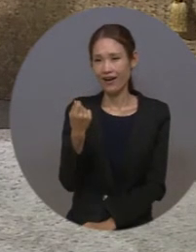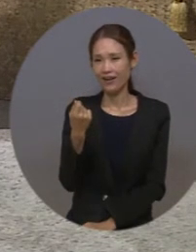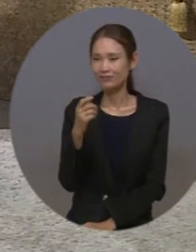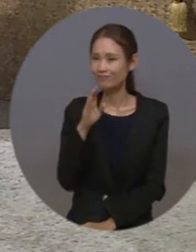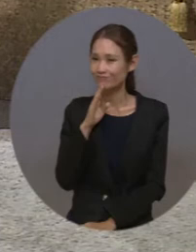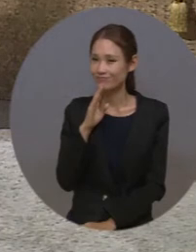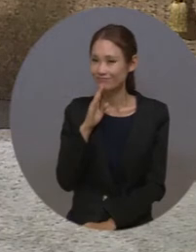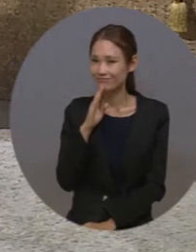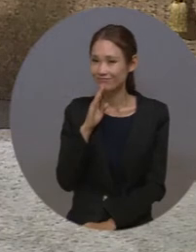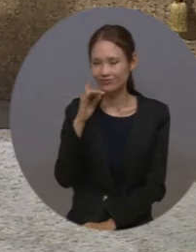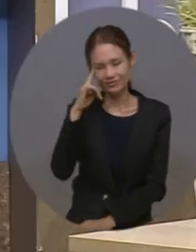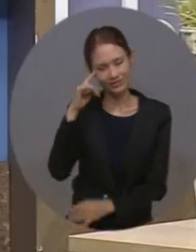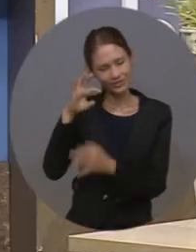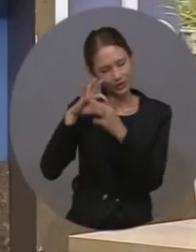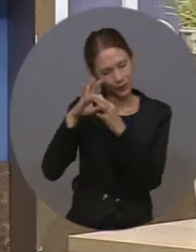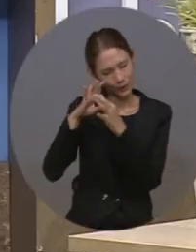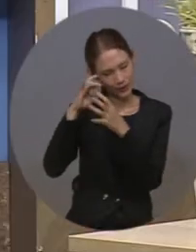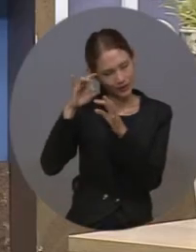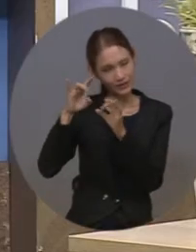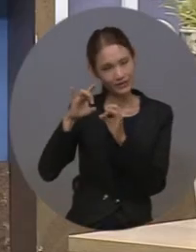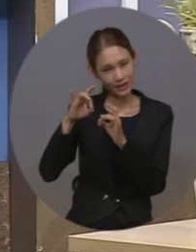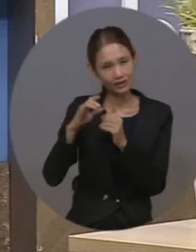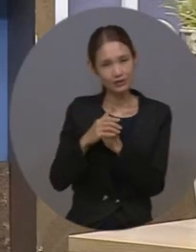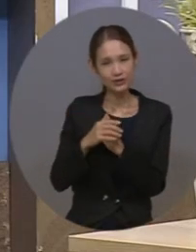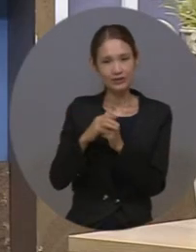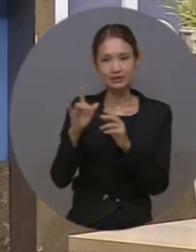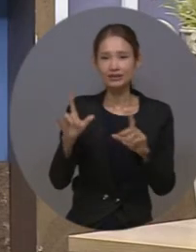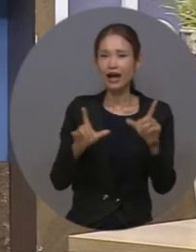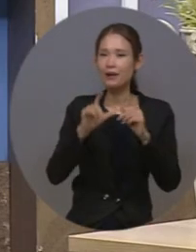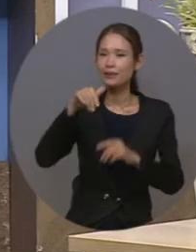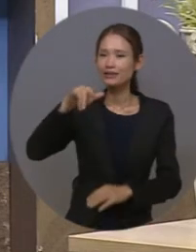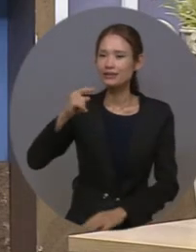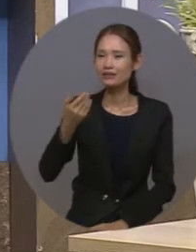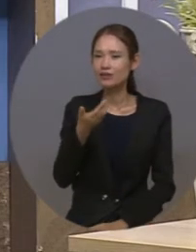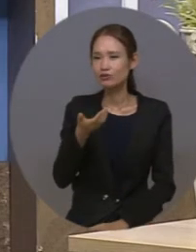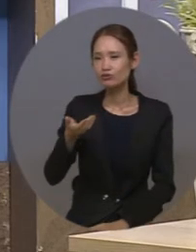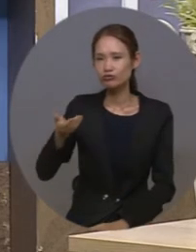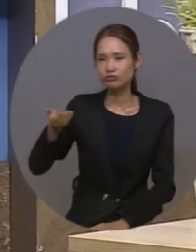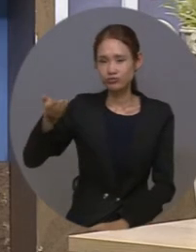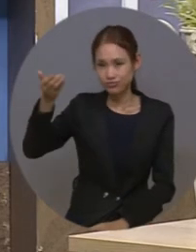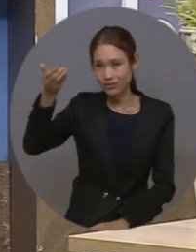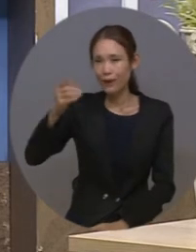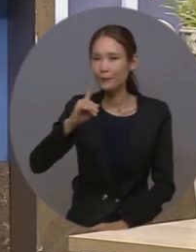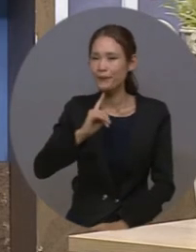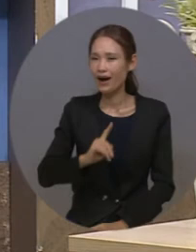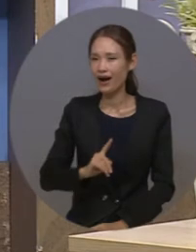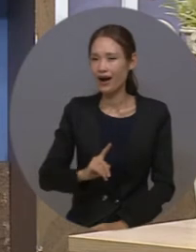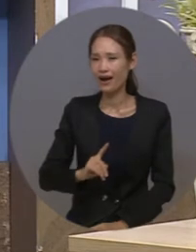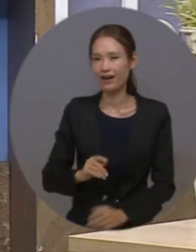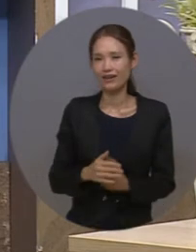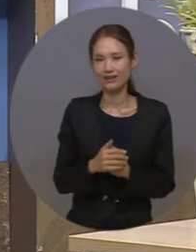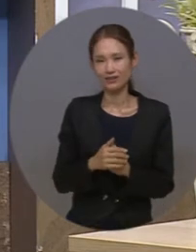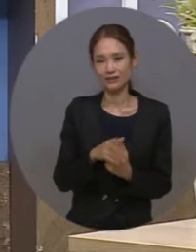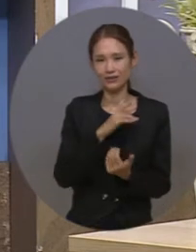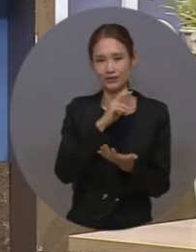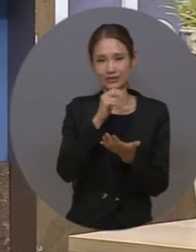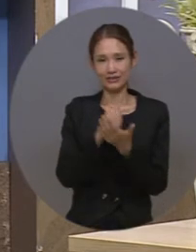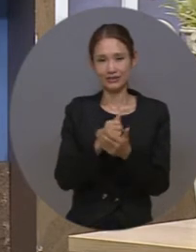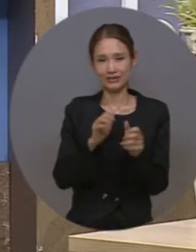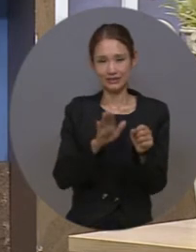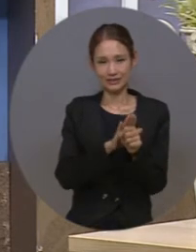네. 이렇게 신경을 써주시고 네, 네. 삶의 질이 또 올라갈 네. 수밖에 없으니까. 그렇죠. 네. 그래서 의원님께서 심은 이 사랑의